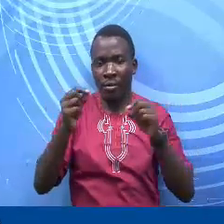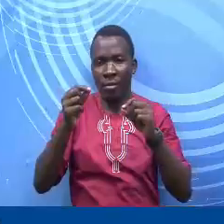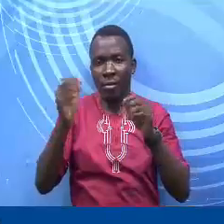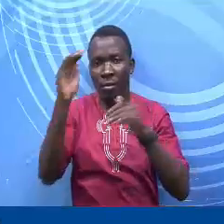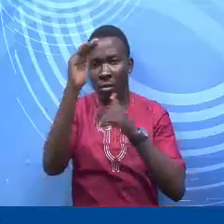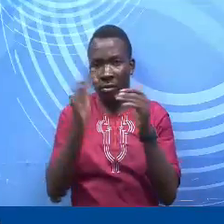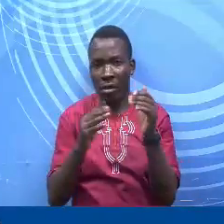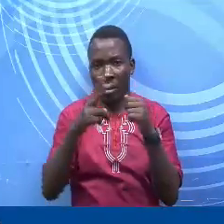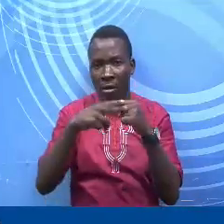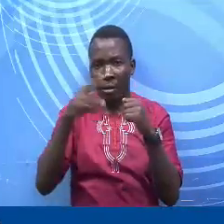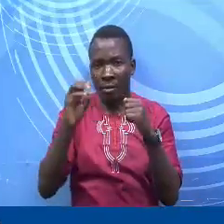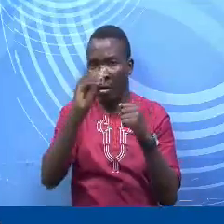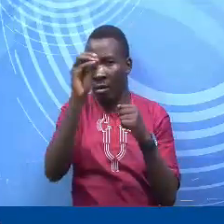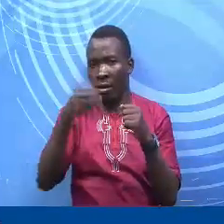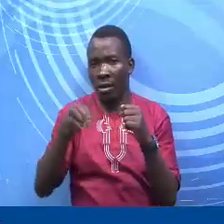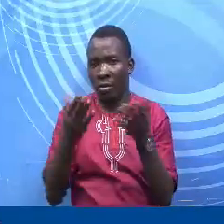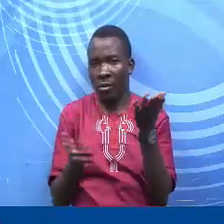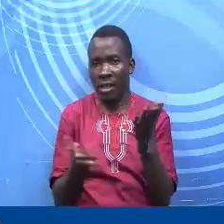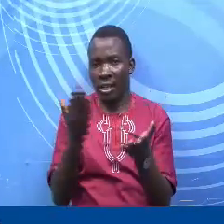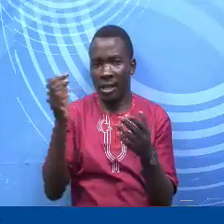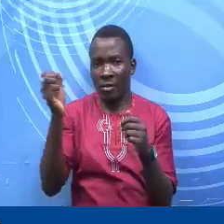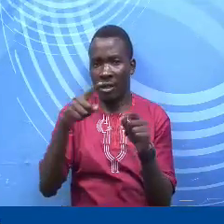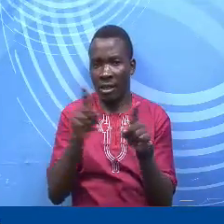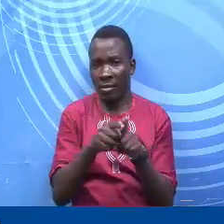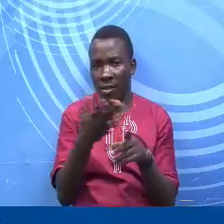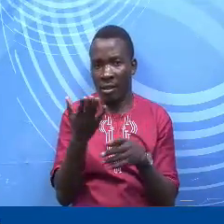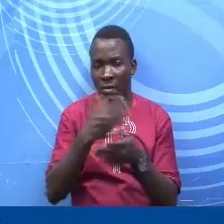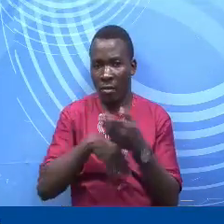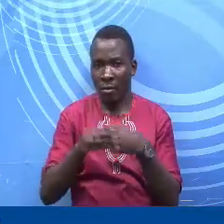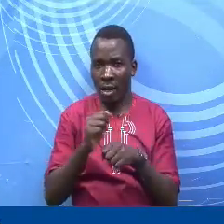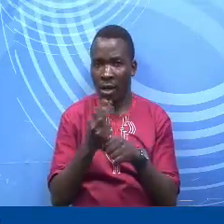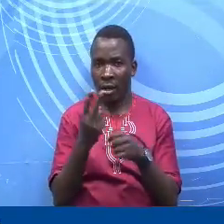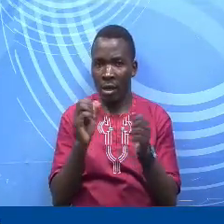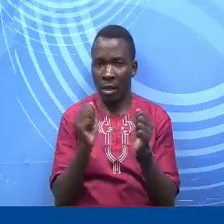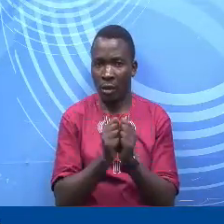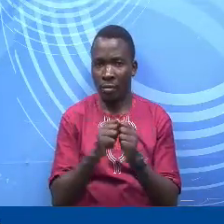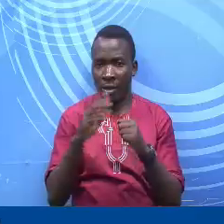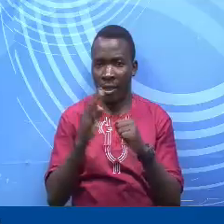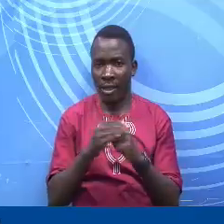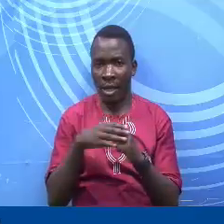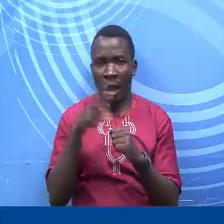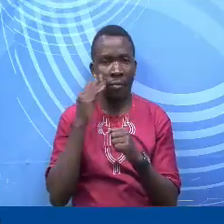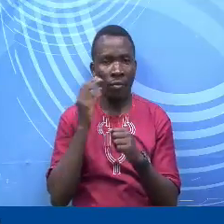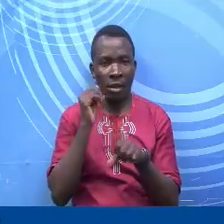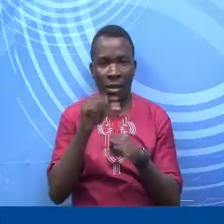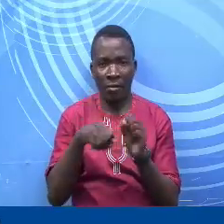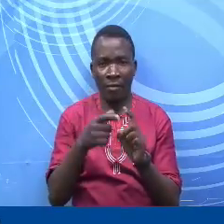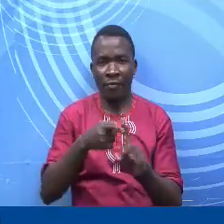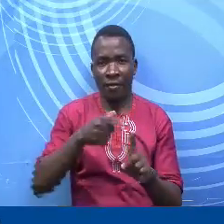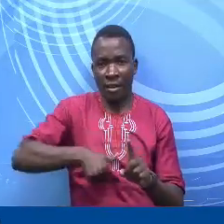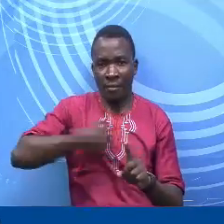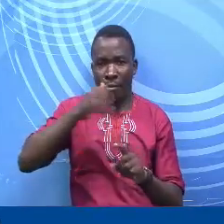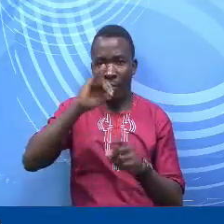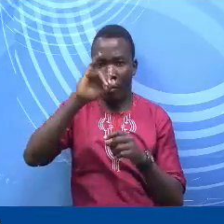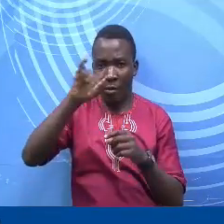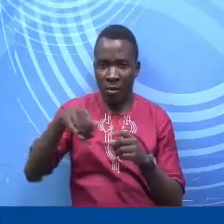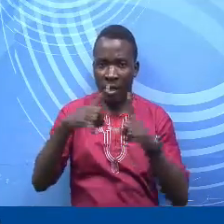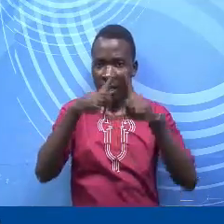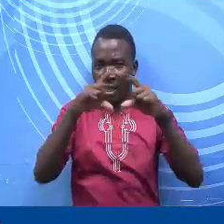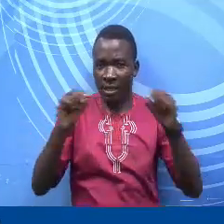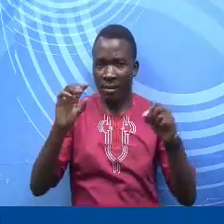70% ugeranyije n'ukwezi nk'uko mu mwaka 2019. Inzobere mu bijyanye no kwiyahura mu Buyapani